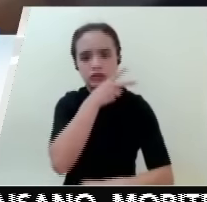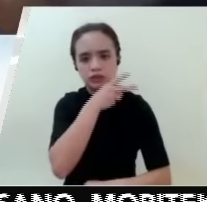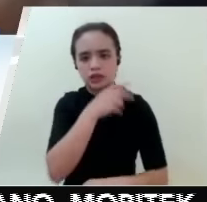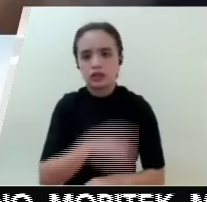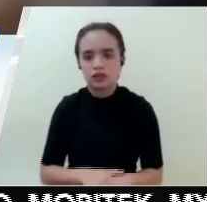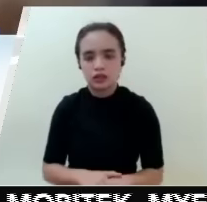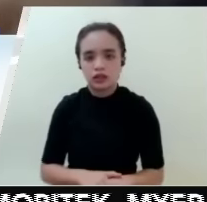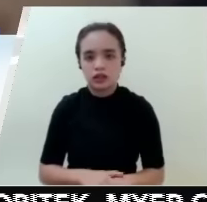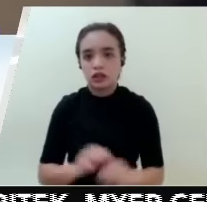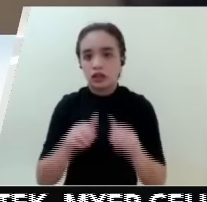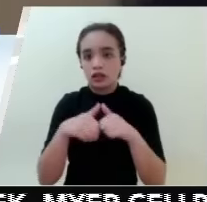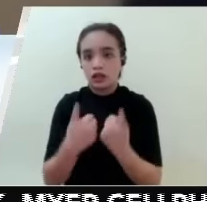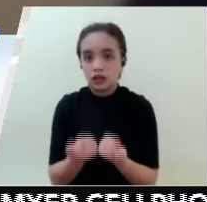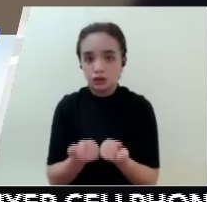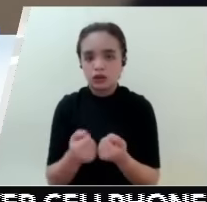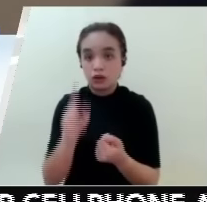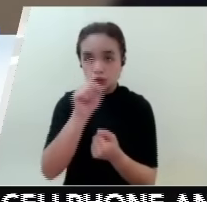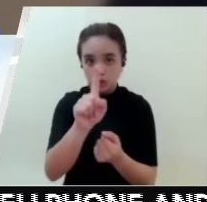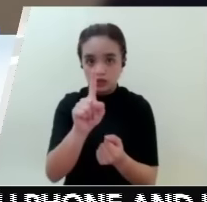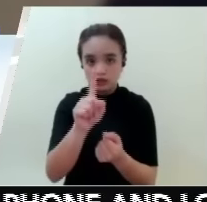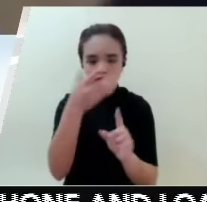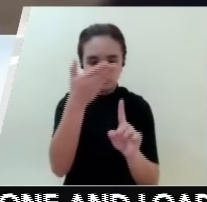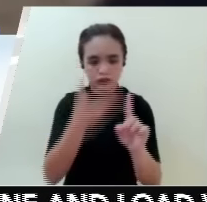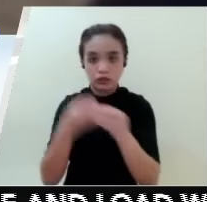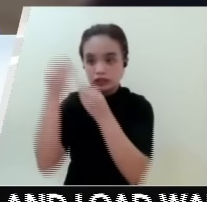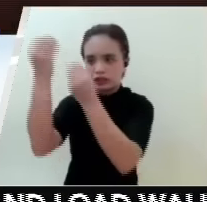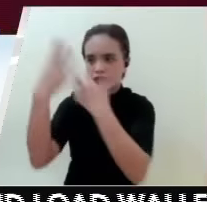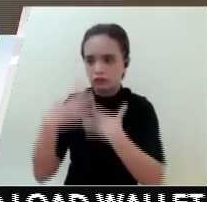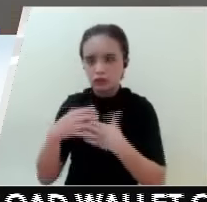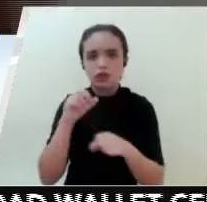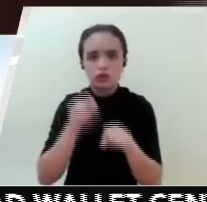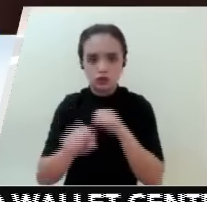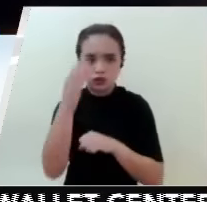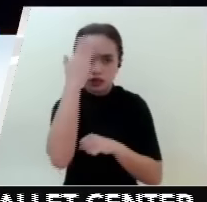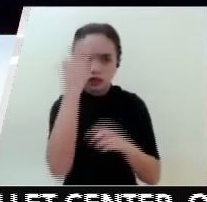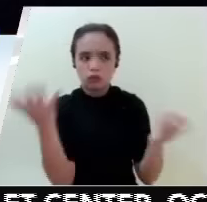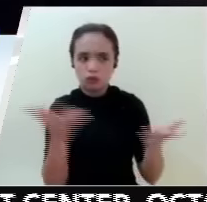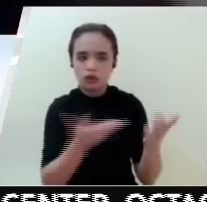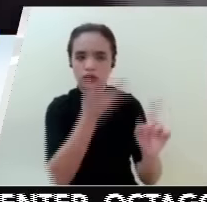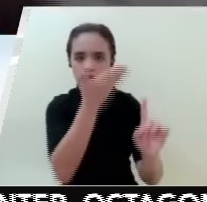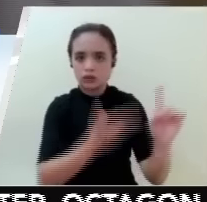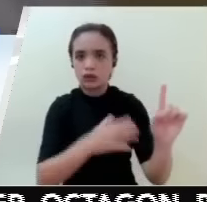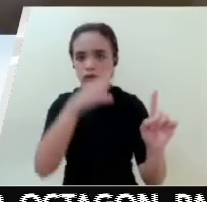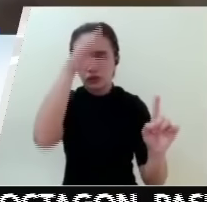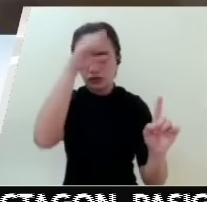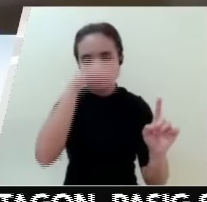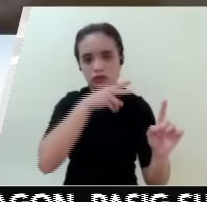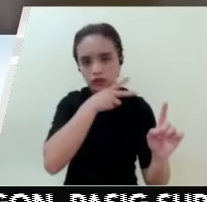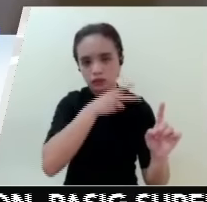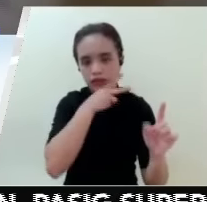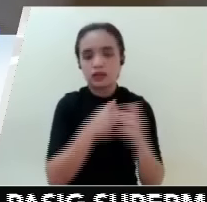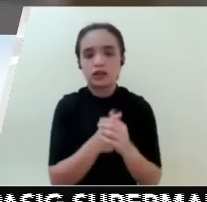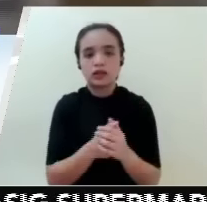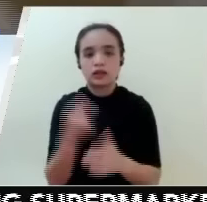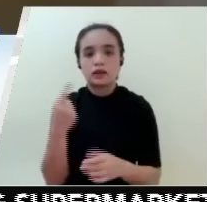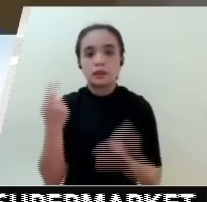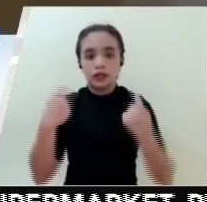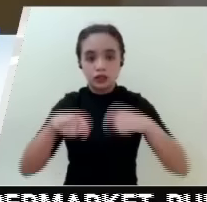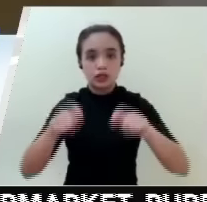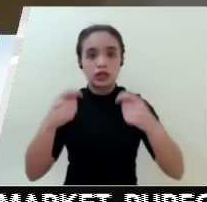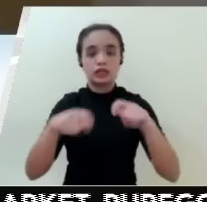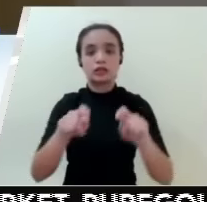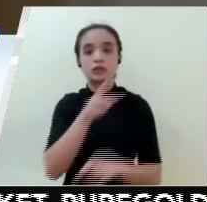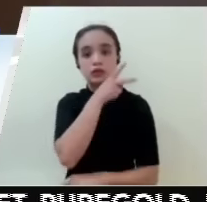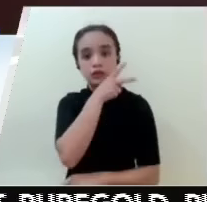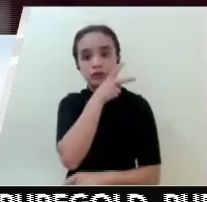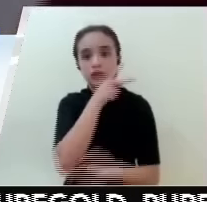ng isang impormante para matukoy ang kinaroroonan ng suspect. Sinusubukan pa namin kuhanan ng pahayag ang suspect na nakapit ngayon sa